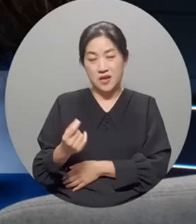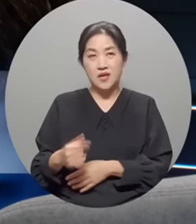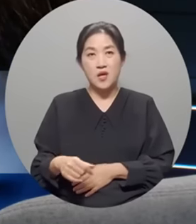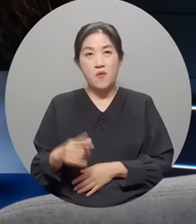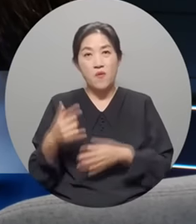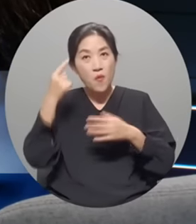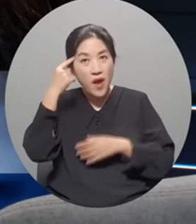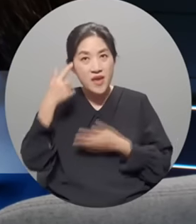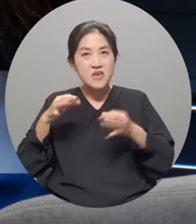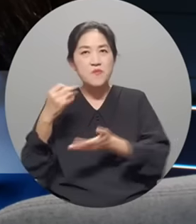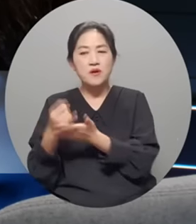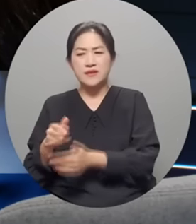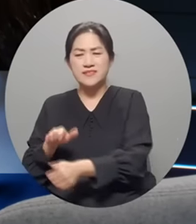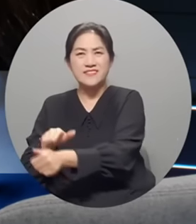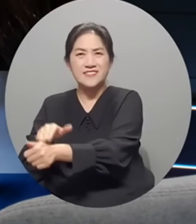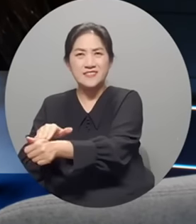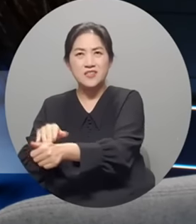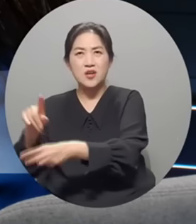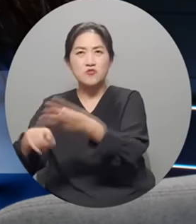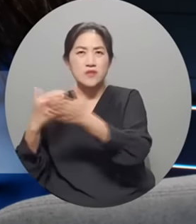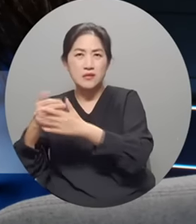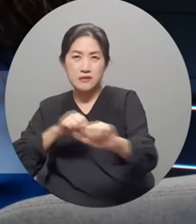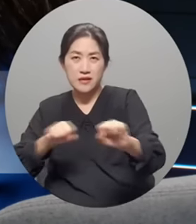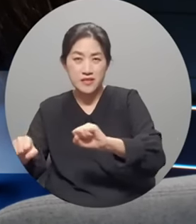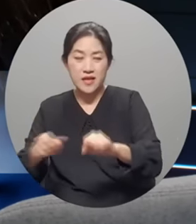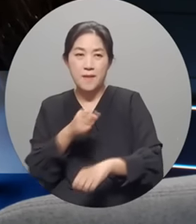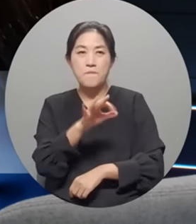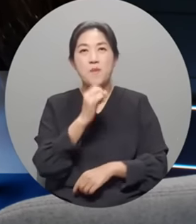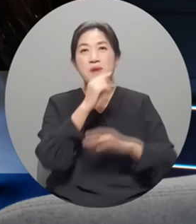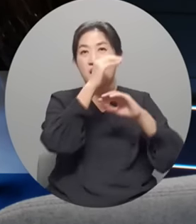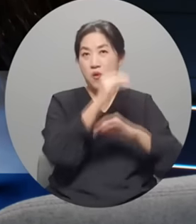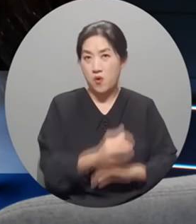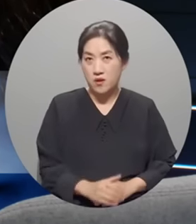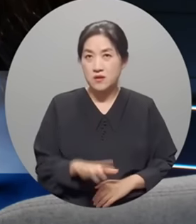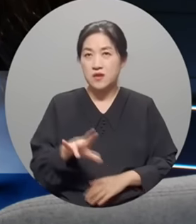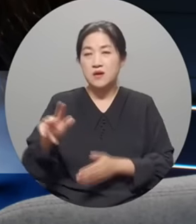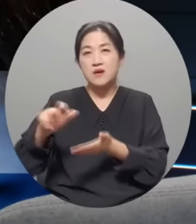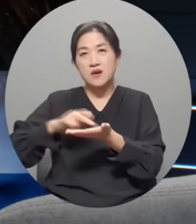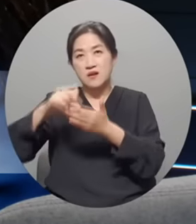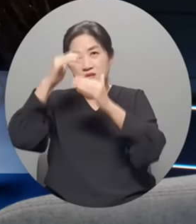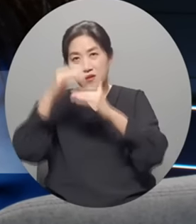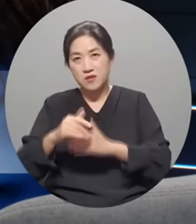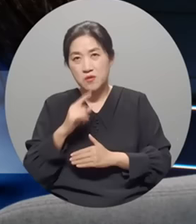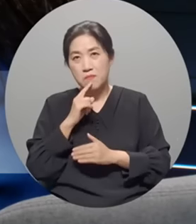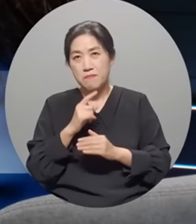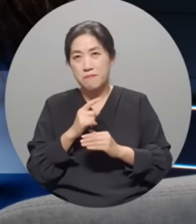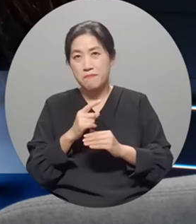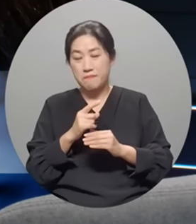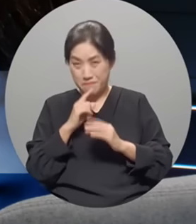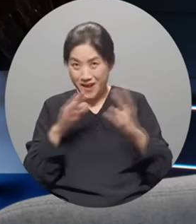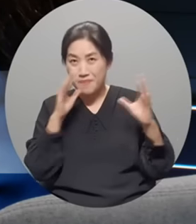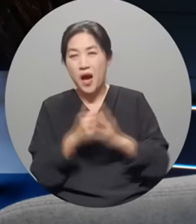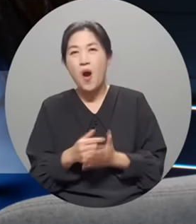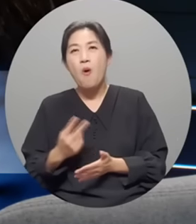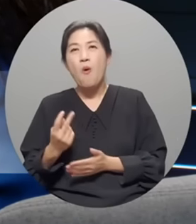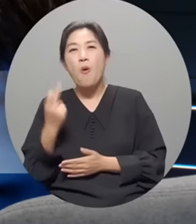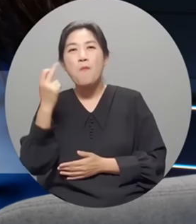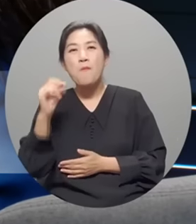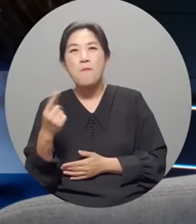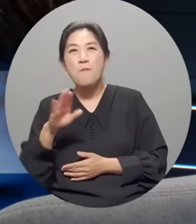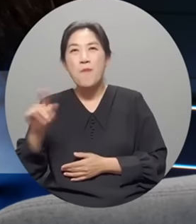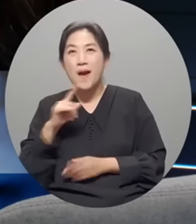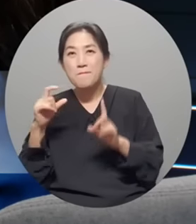김 여사가 부추겨서 윤 대통령이 나섰다. 이게 명태균 씨 설명인데 왜 처음에 카카오톡 대회 문제됐을 때도 그랬잖아요. 오빠라는 단어 그때